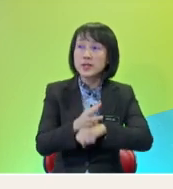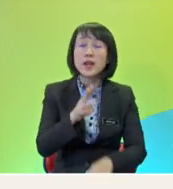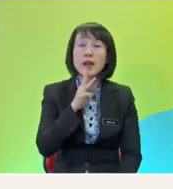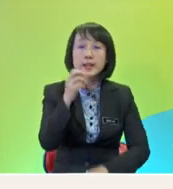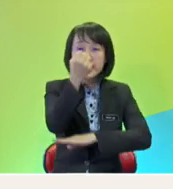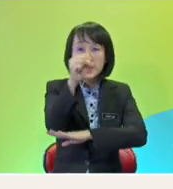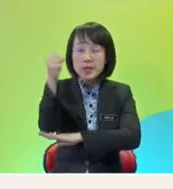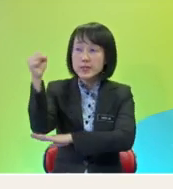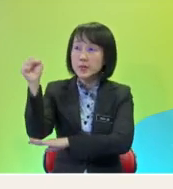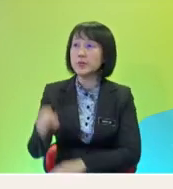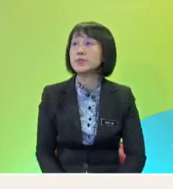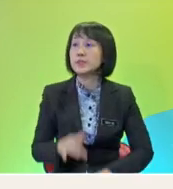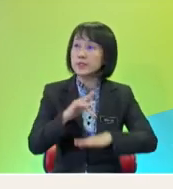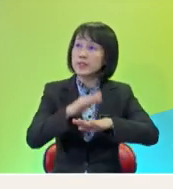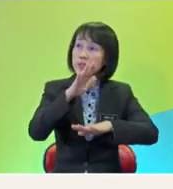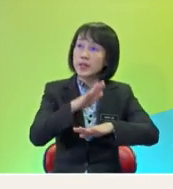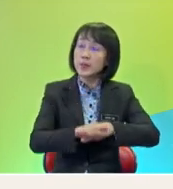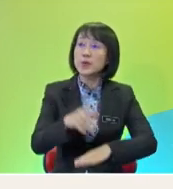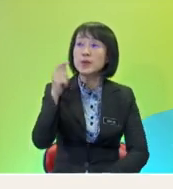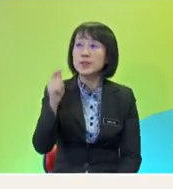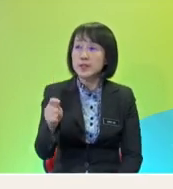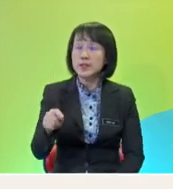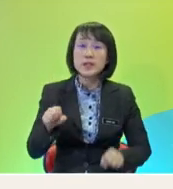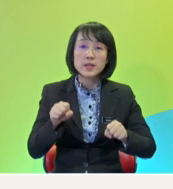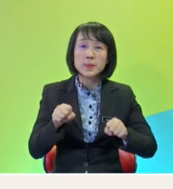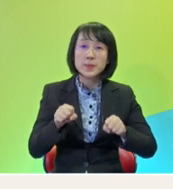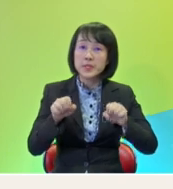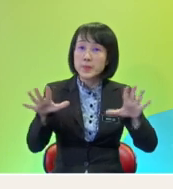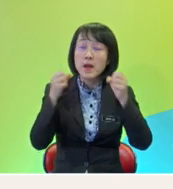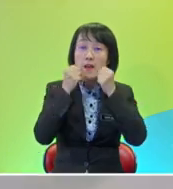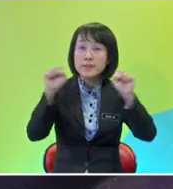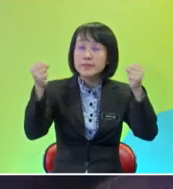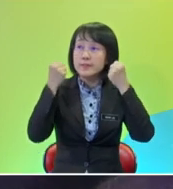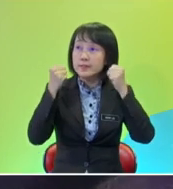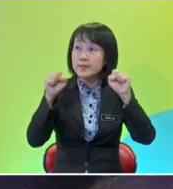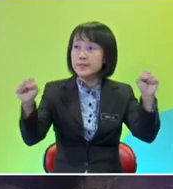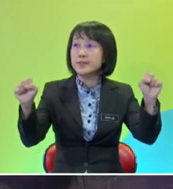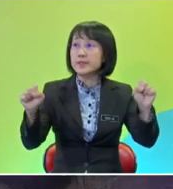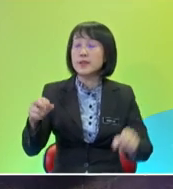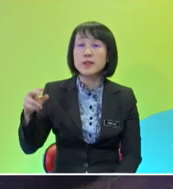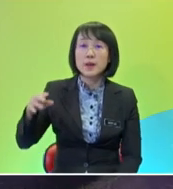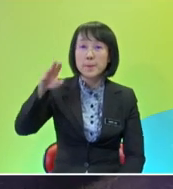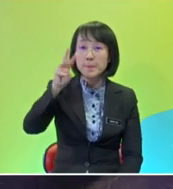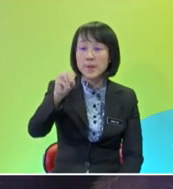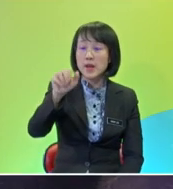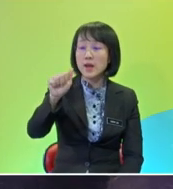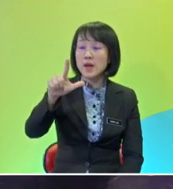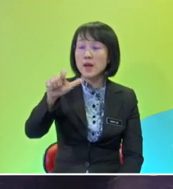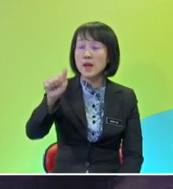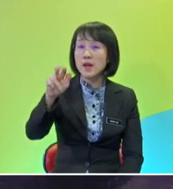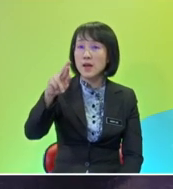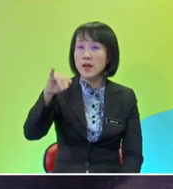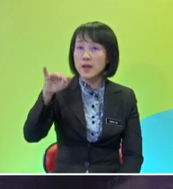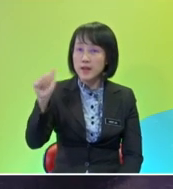nyamuk tiruk ni dia adalah penyebab parasit malaria. Yang tadi sebut malaria tu kan? Ya.